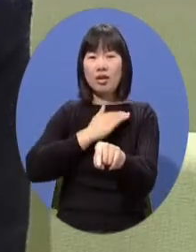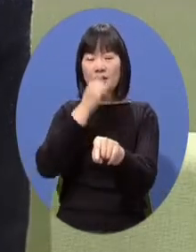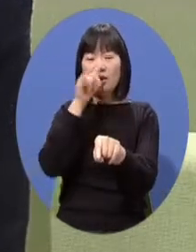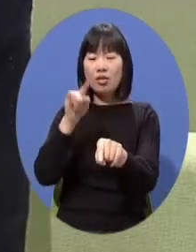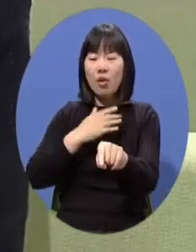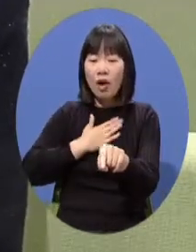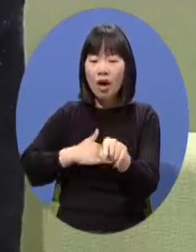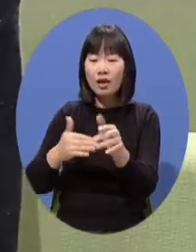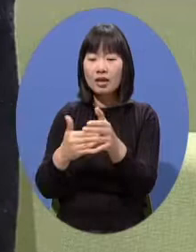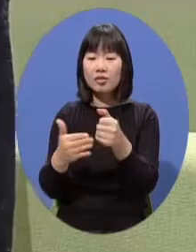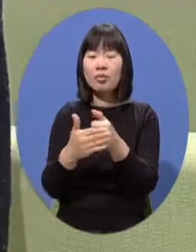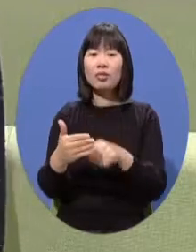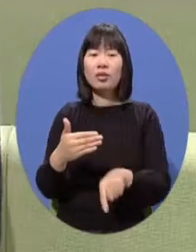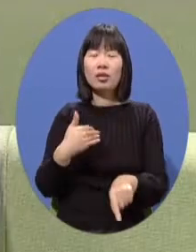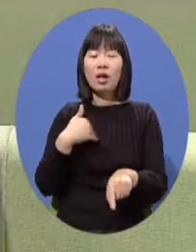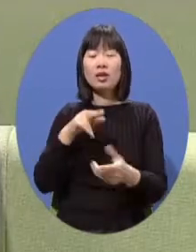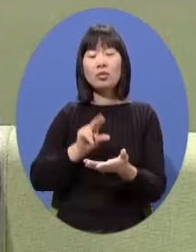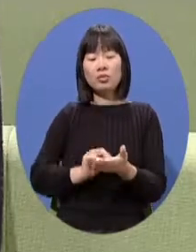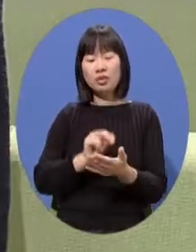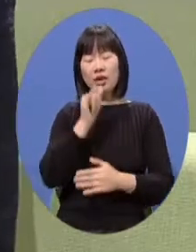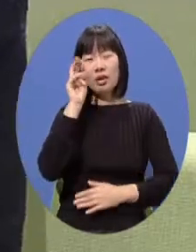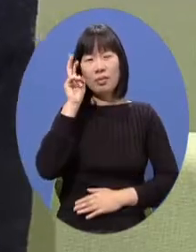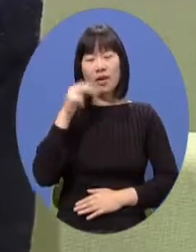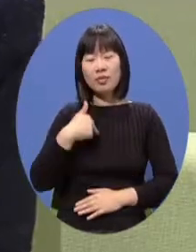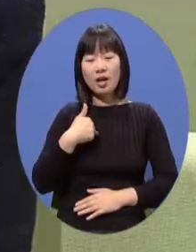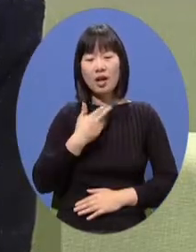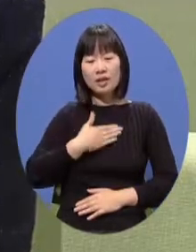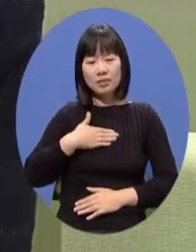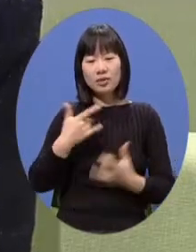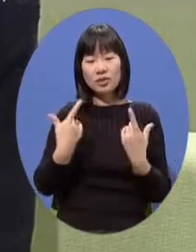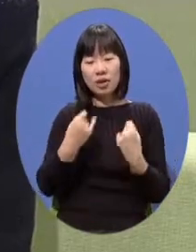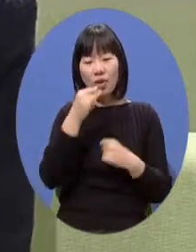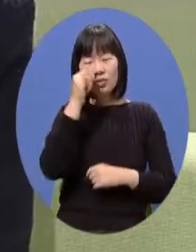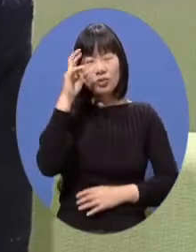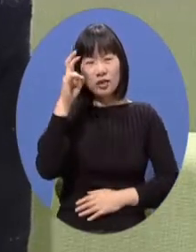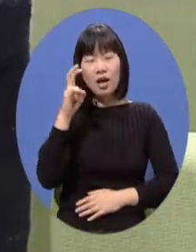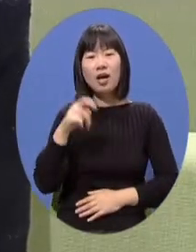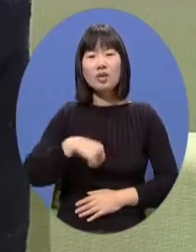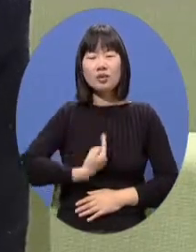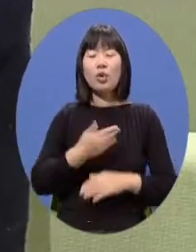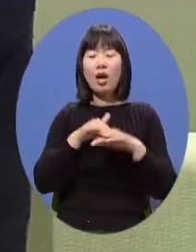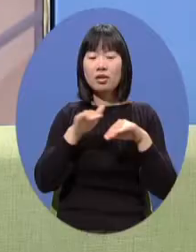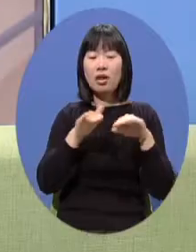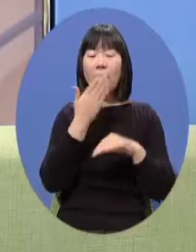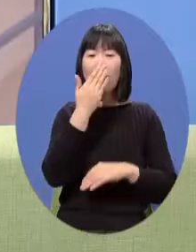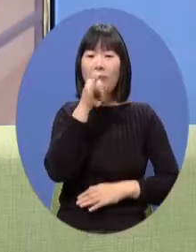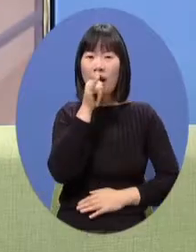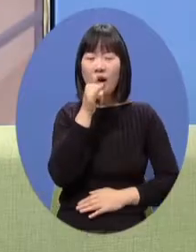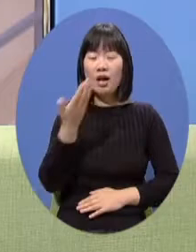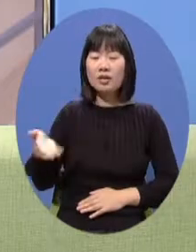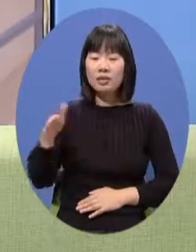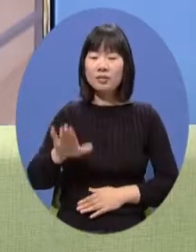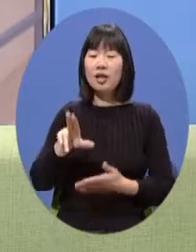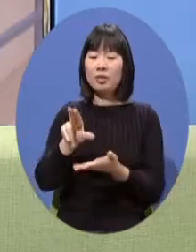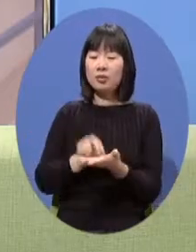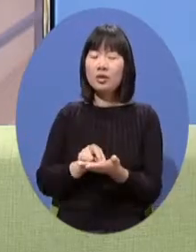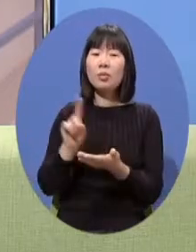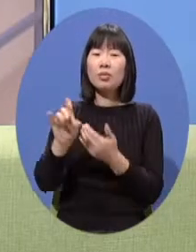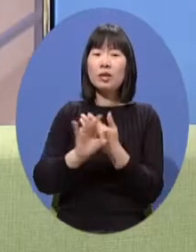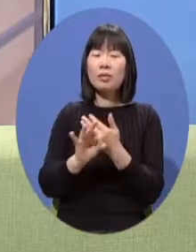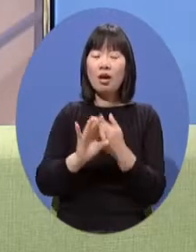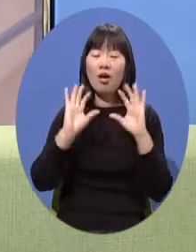그건 알아서 내가 이게 문제구나 아니면 내가 기분이 이렇구나 해서 스스로 해결할 수도 있어요. 그런데 문제는